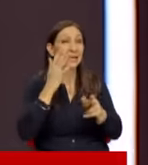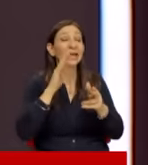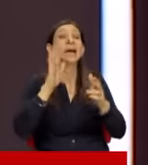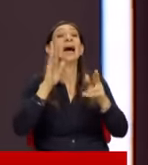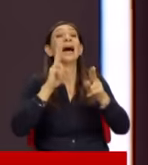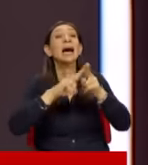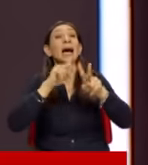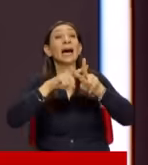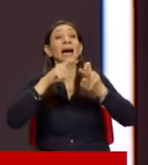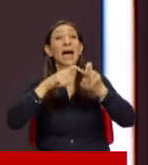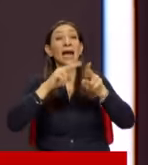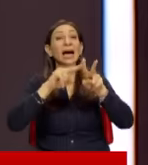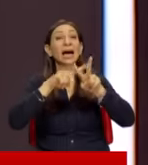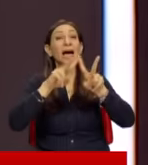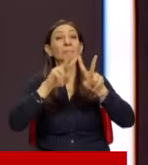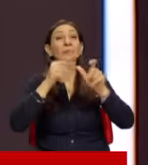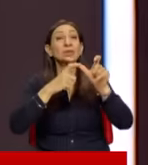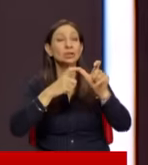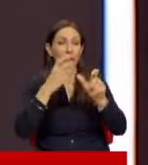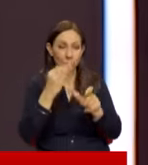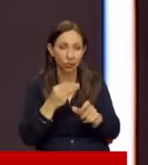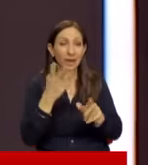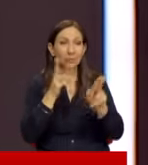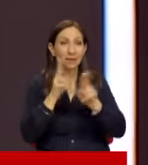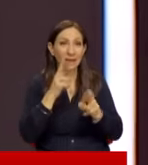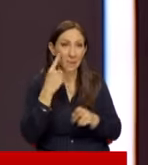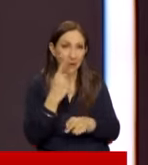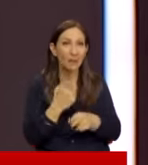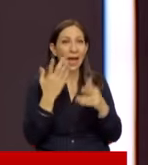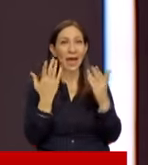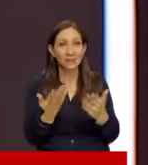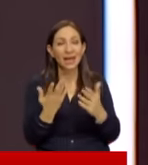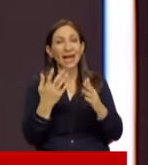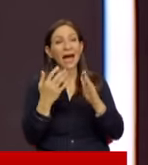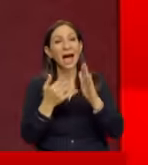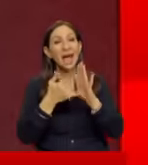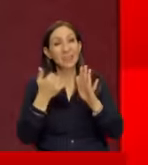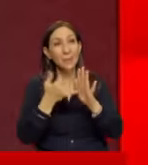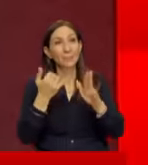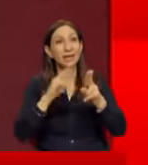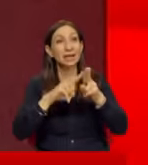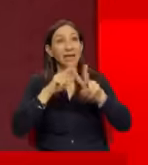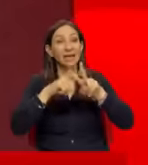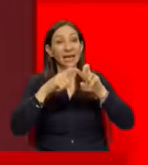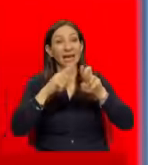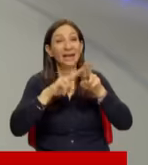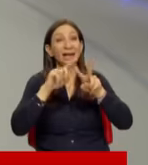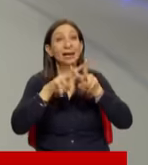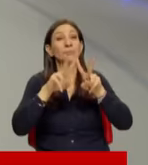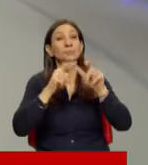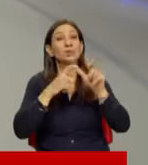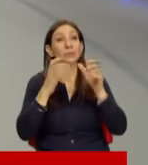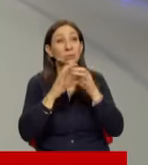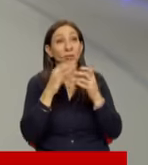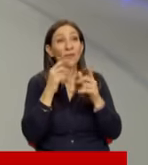Karkamış'a bakalım. Orası çok enteresan neticelendi. Tamam. Hem Çanakkale'ye bakalım hem de Gaziantep ve Karkamış'ta